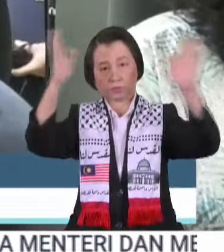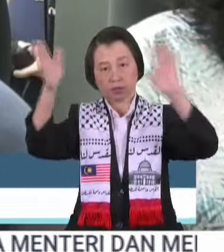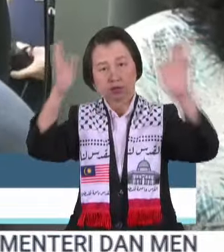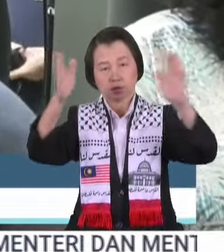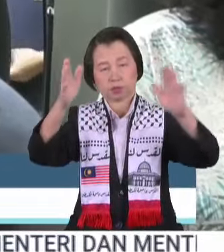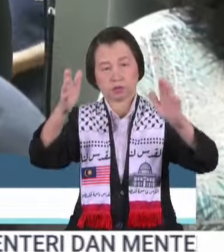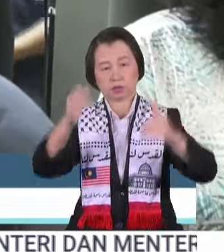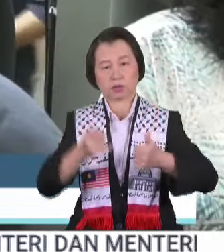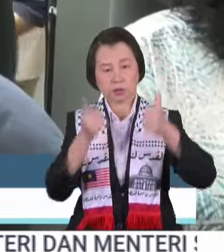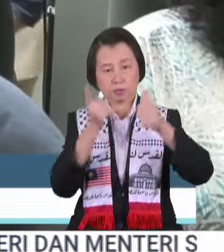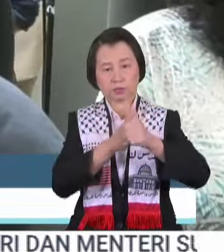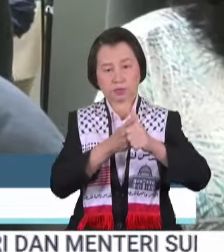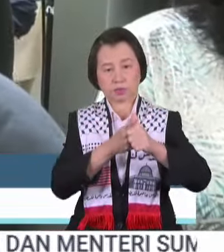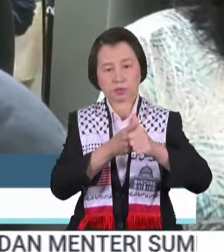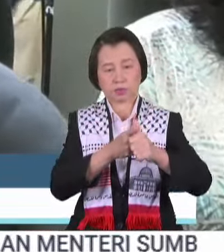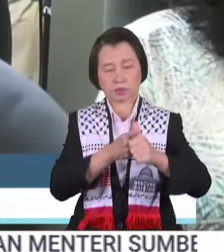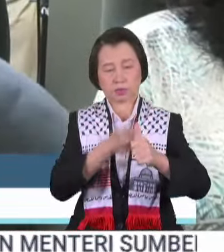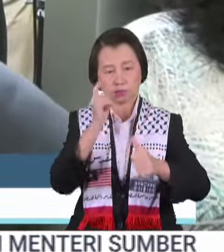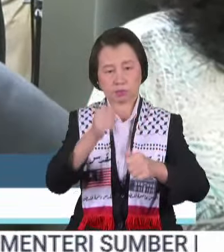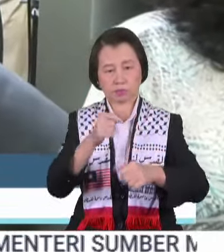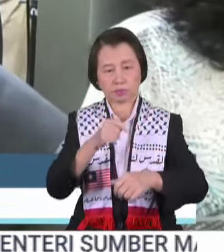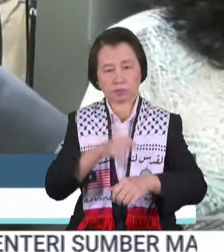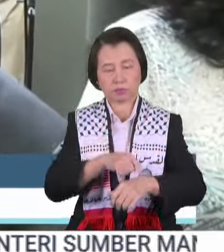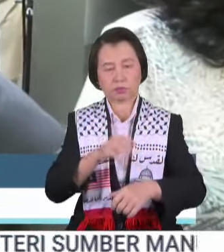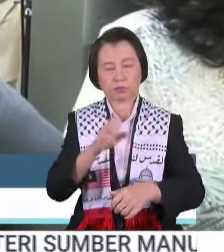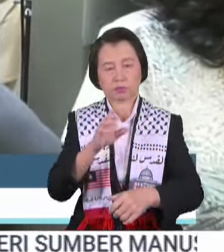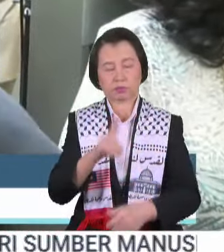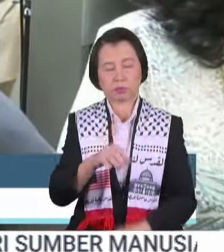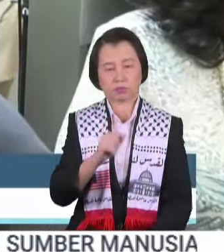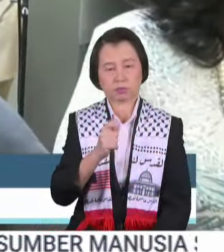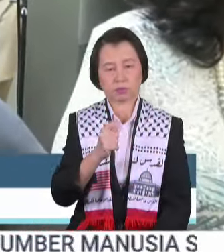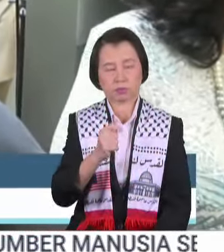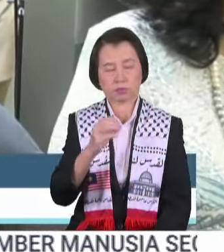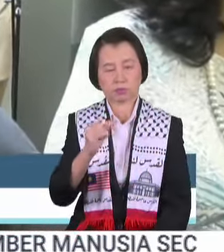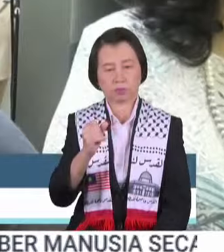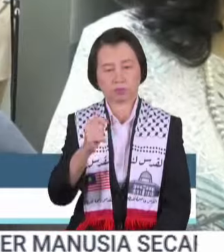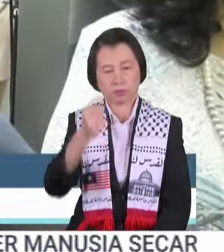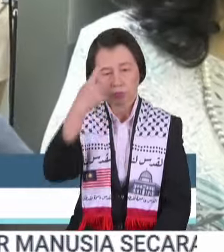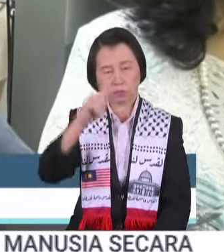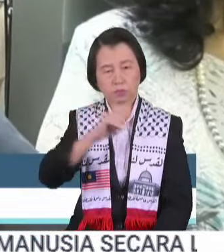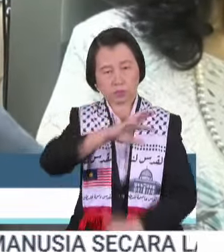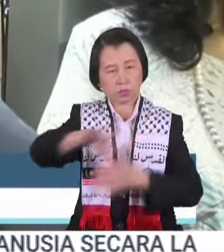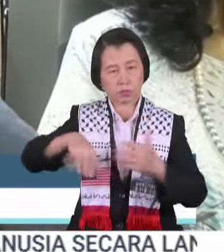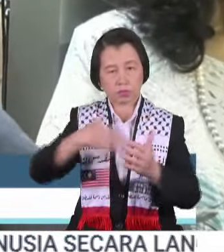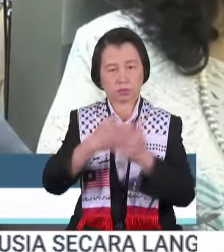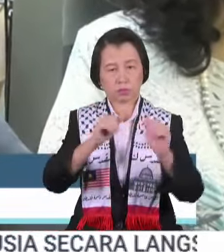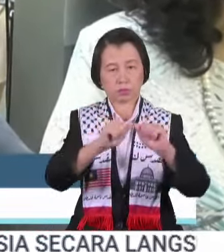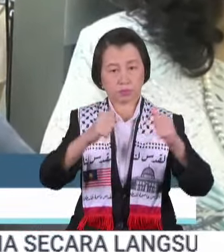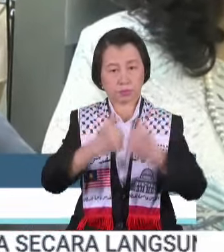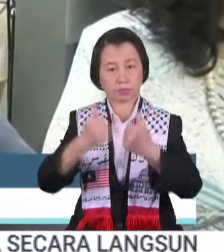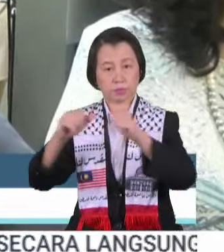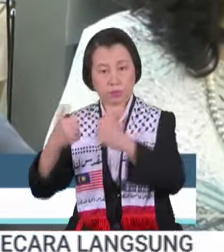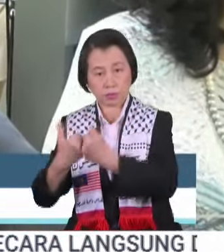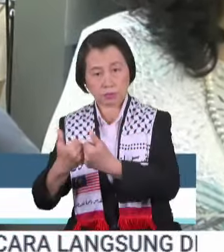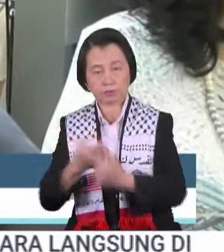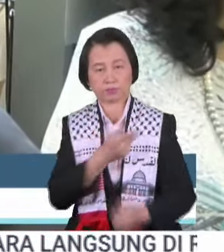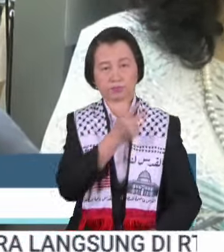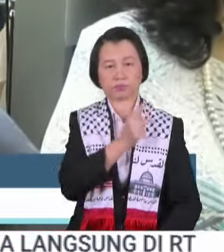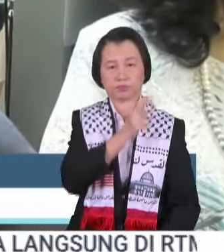Yang pertama saya ingat GovTech. GovTech ini nanti akan menaik peranan kepada semua agensi-agensi